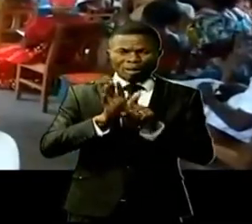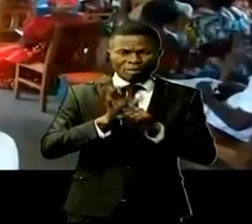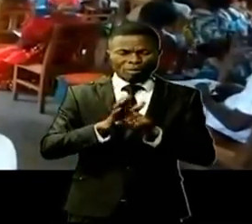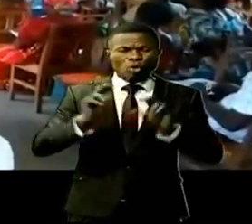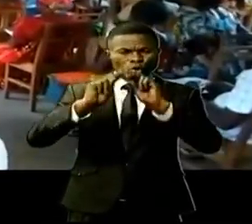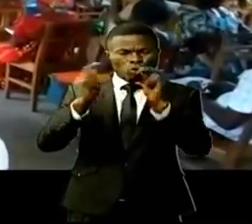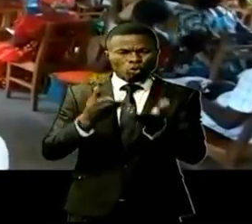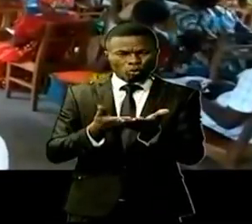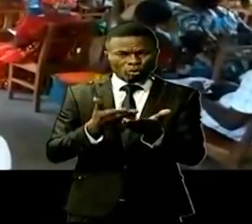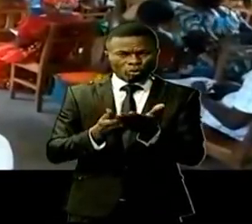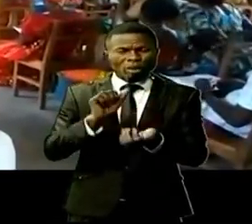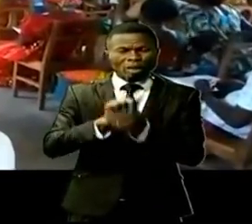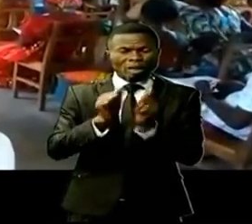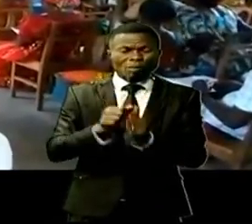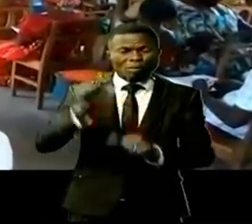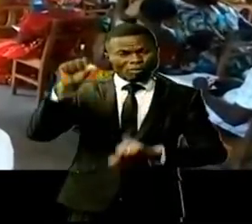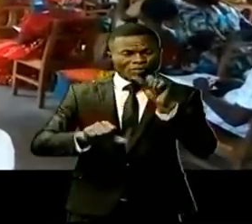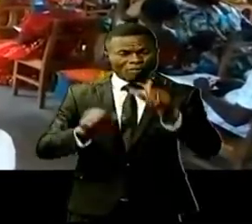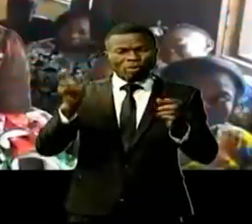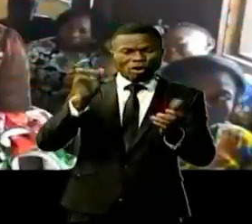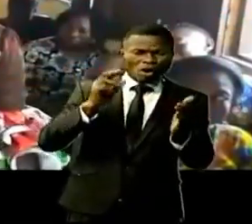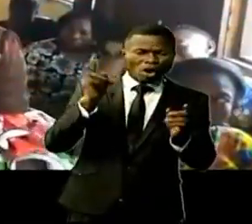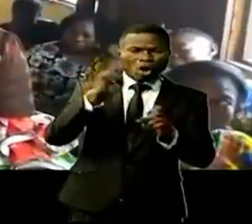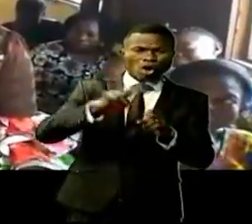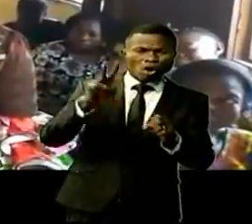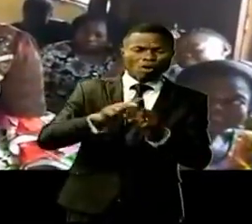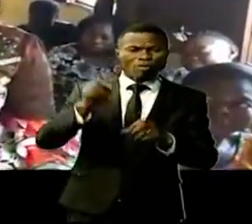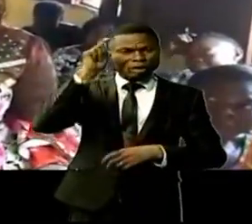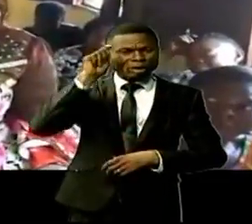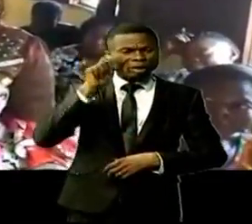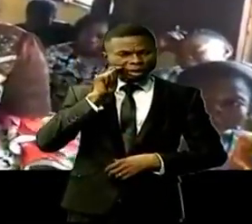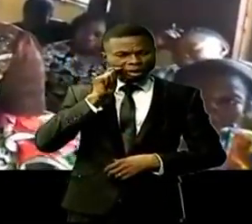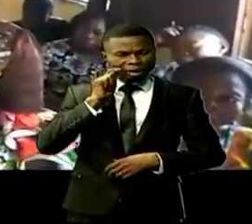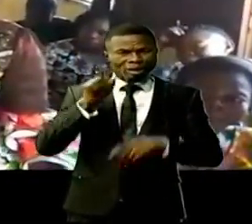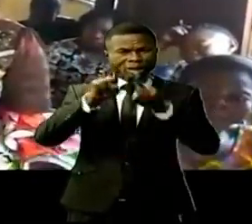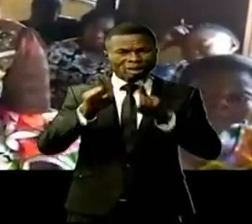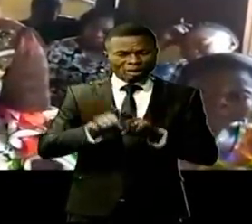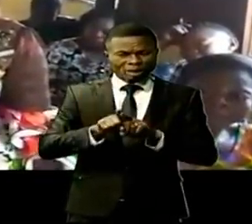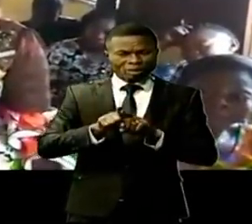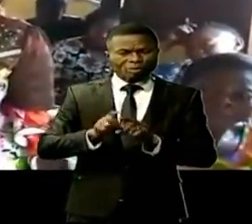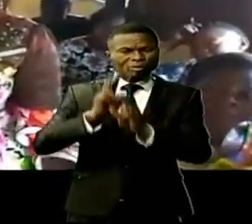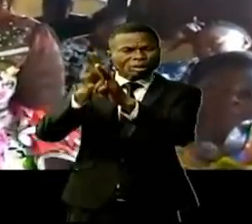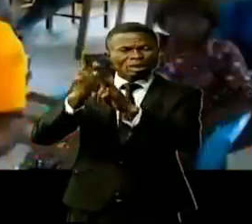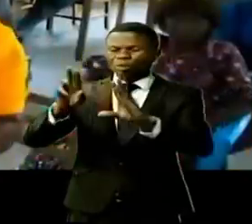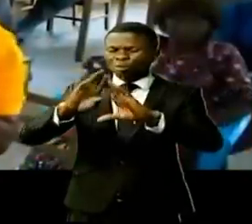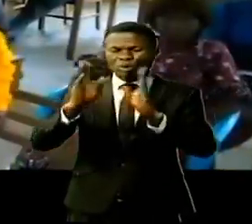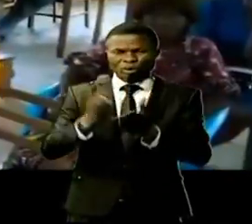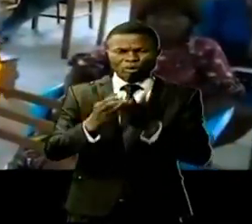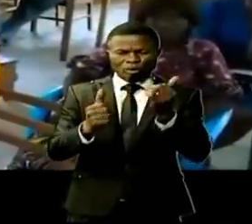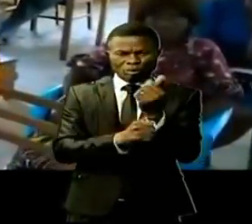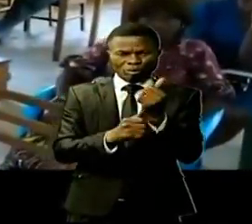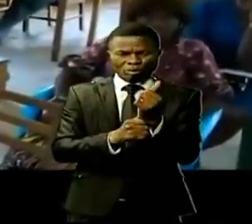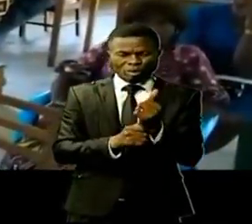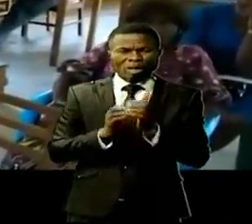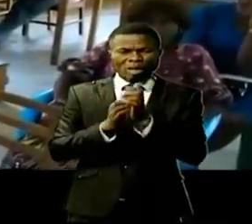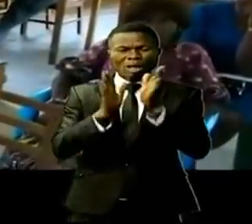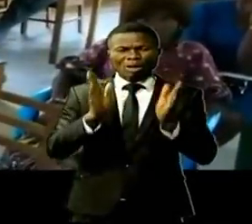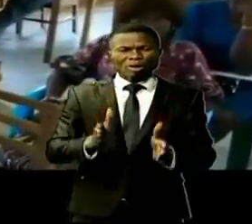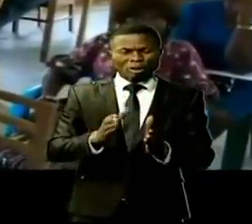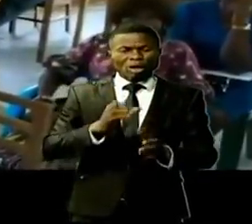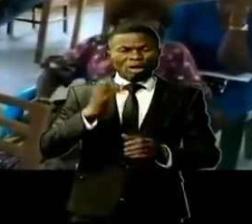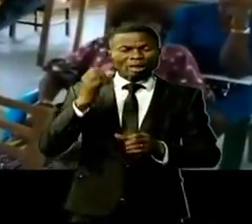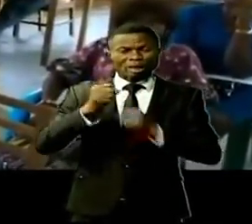cible sur les effets néfastes de violences sexuelles basées sur le genre et faire porter à tout le monde l'armure complète dans cette